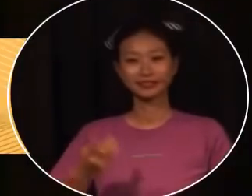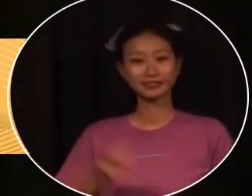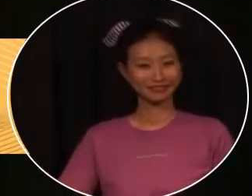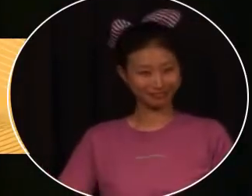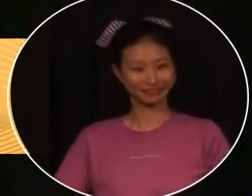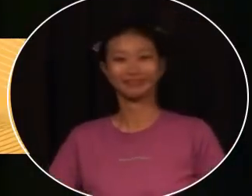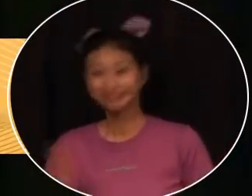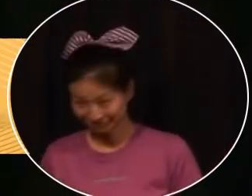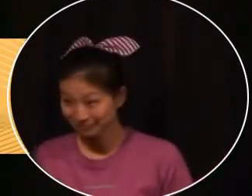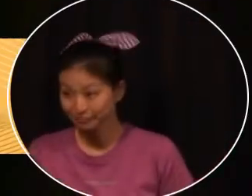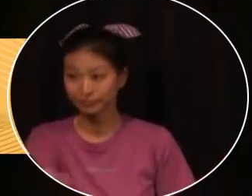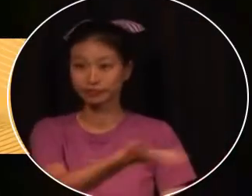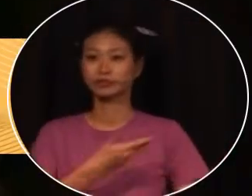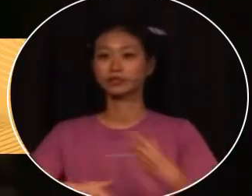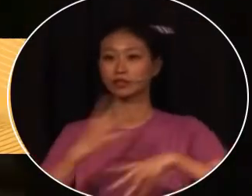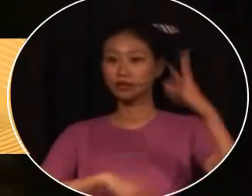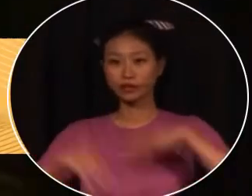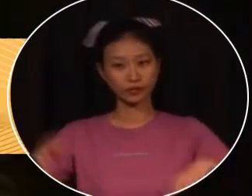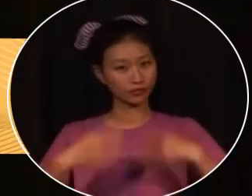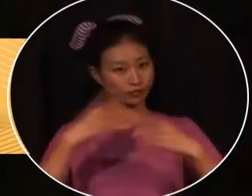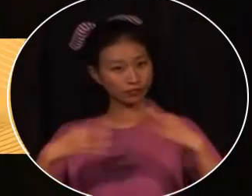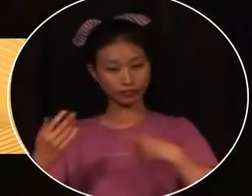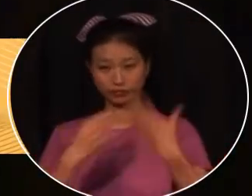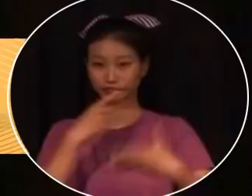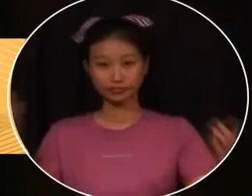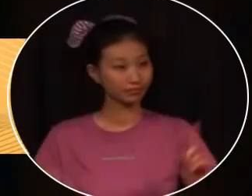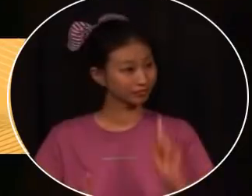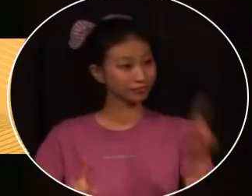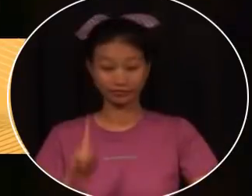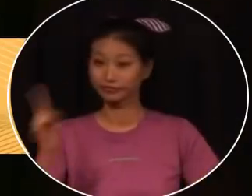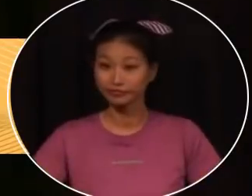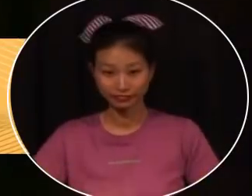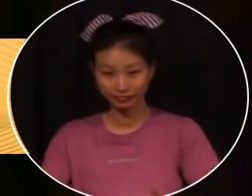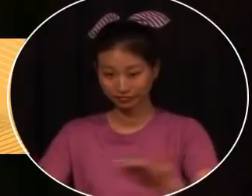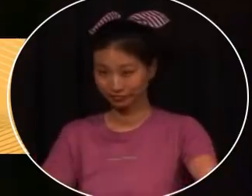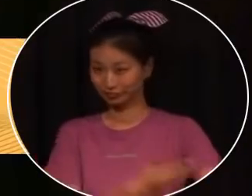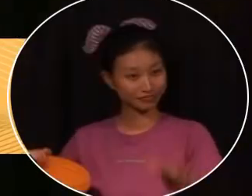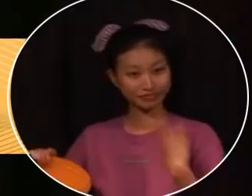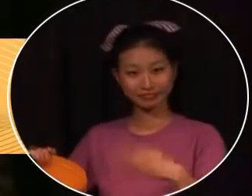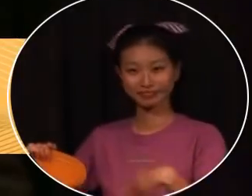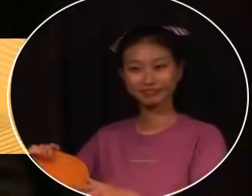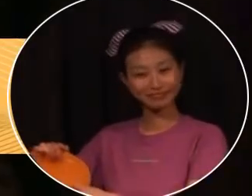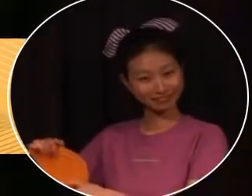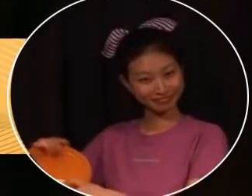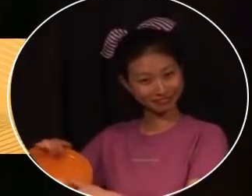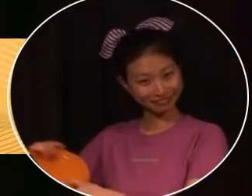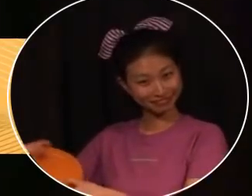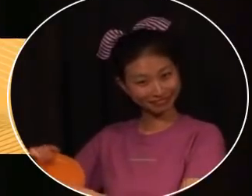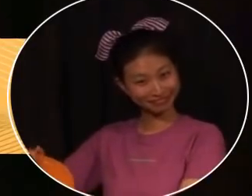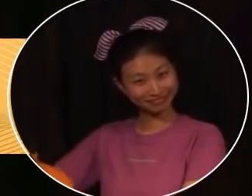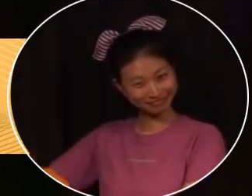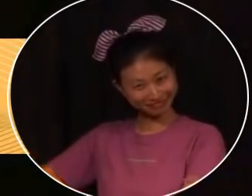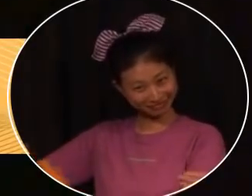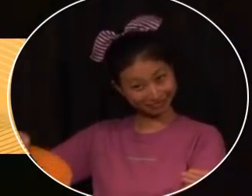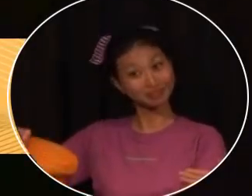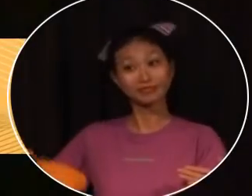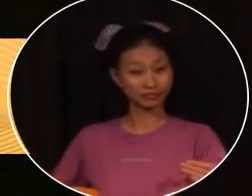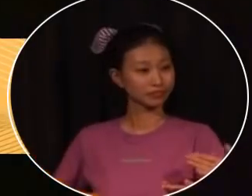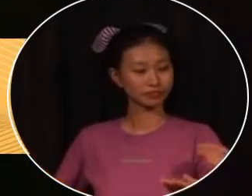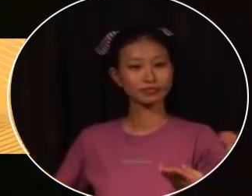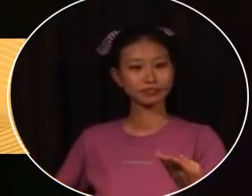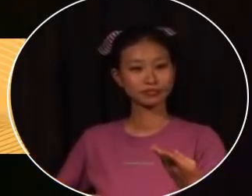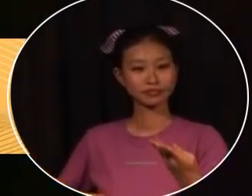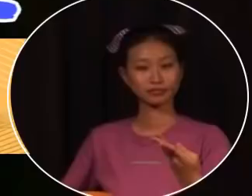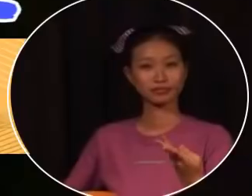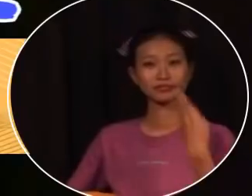我秃头，干到我变光头，我都会一直为你们站在前面，为各位遮风避雨。即便我变光头，我不怕，因为我是光